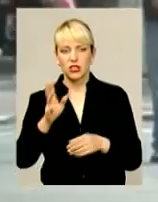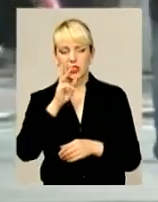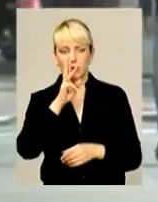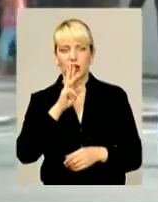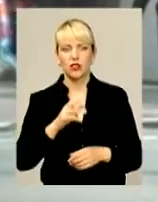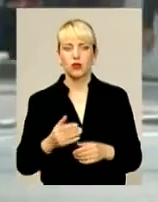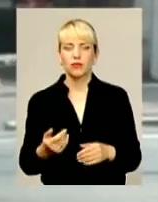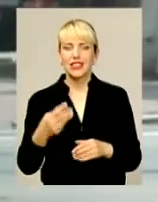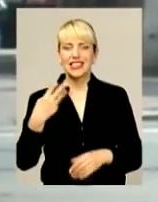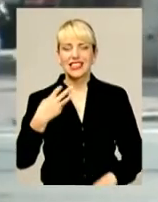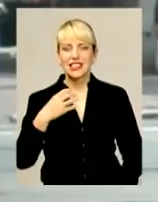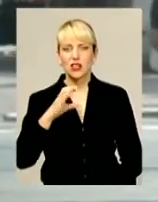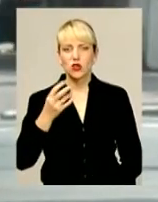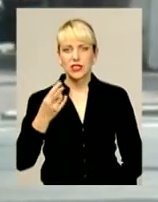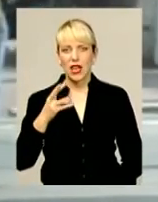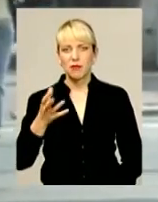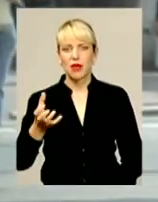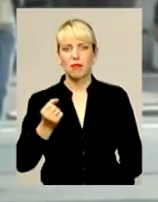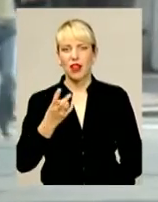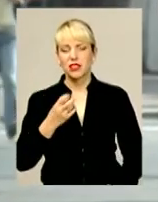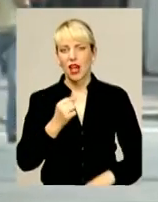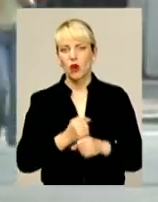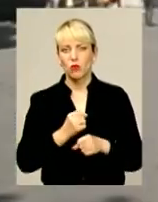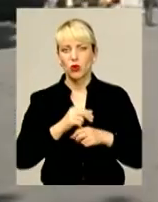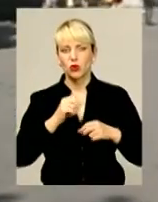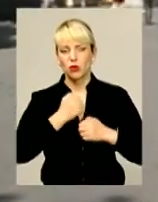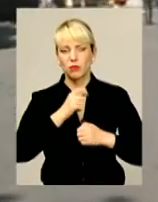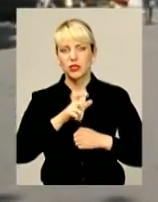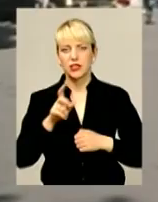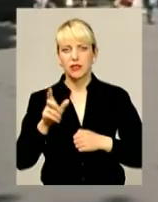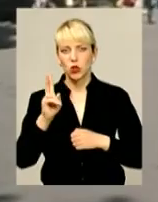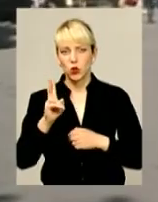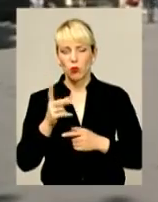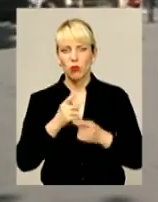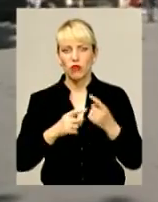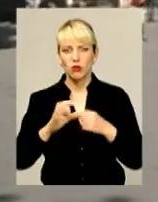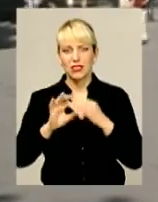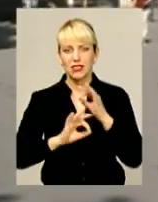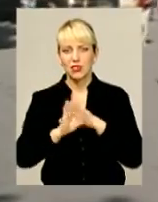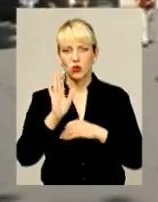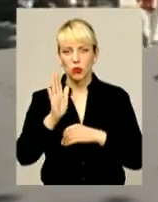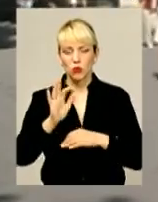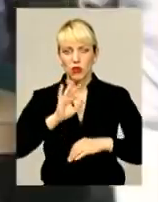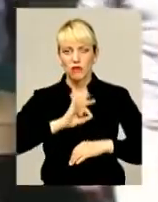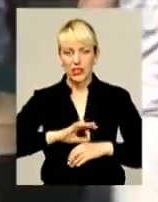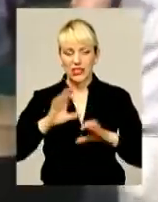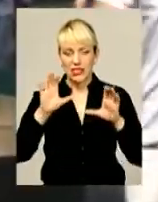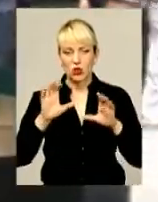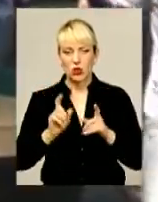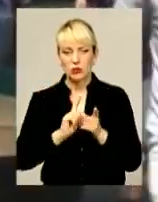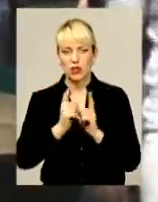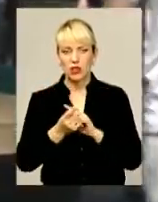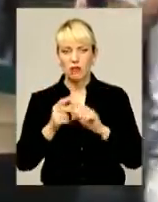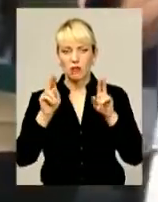плату. Уже з 30 серпня брати на роботу бійців, які повернулися зі сходу, буде вигідно, адже законодавець дещо змінив